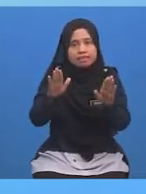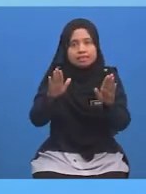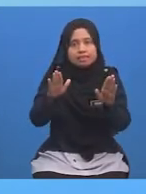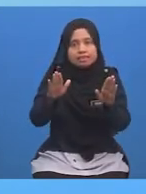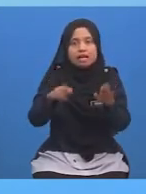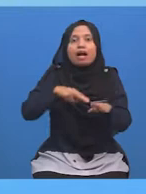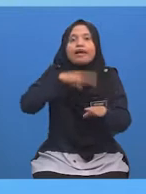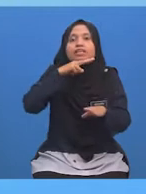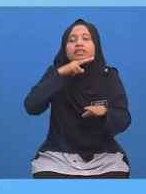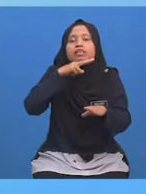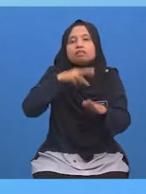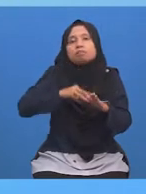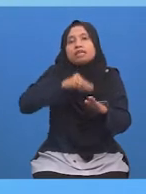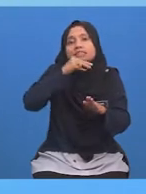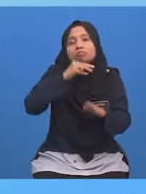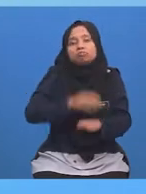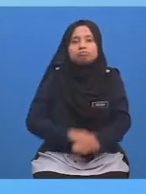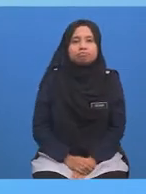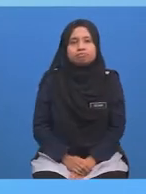had maksimum.